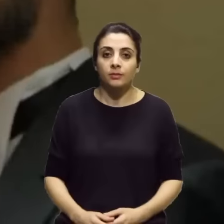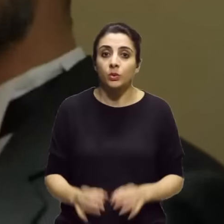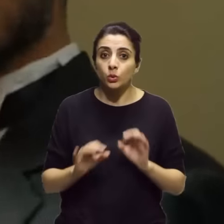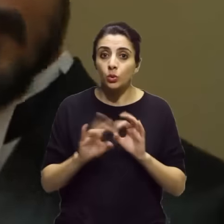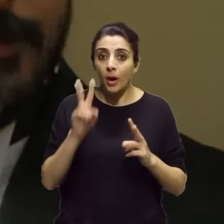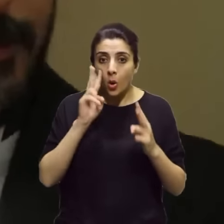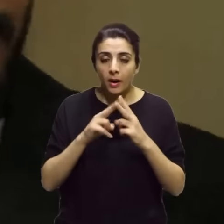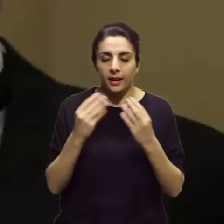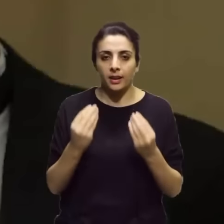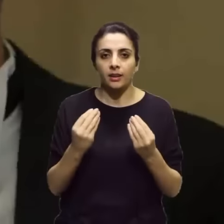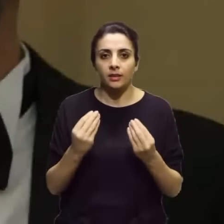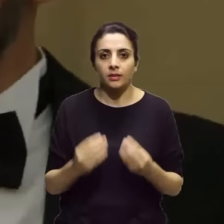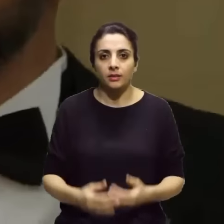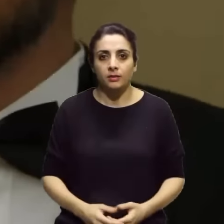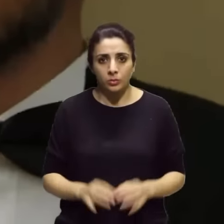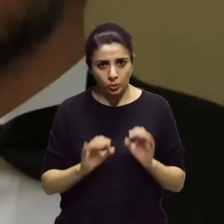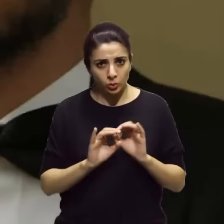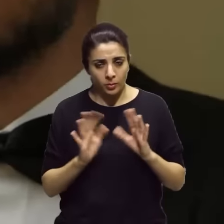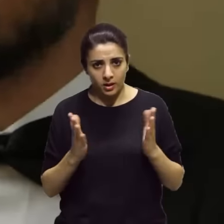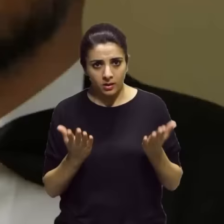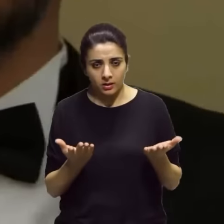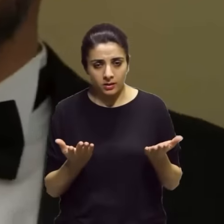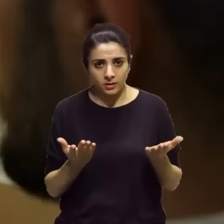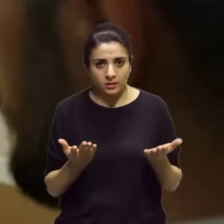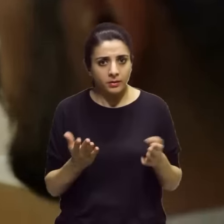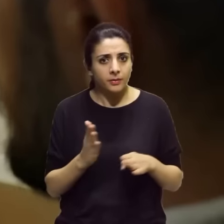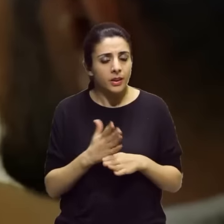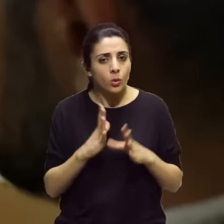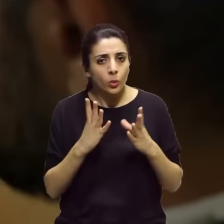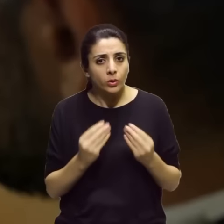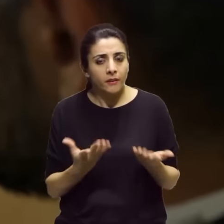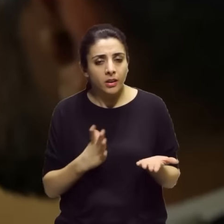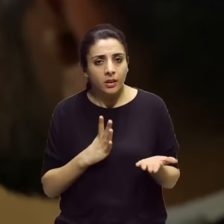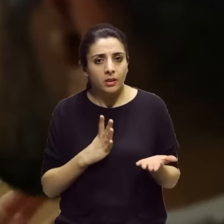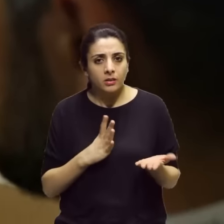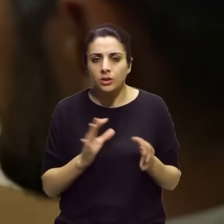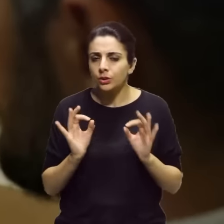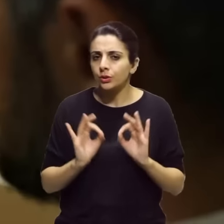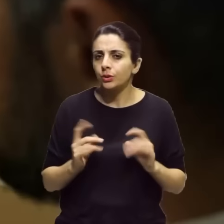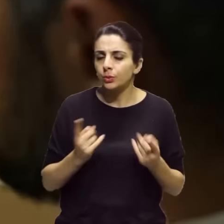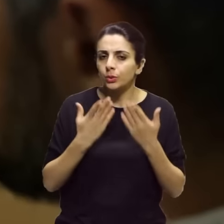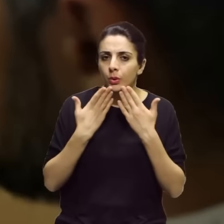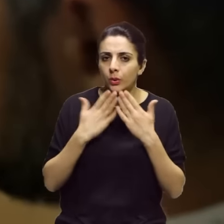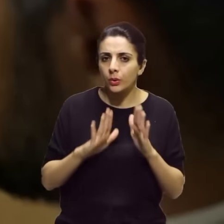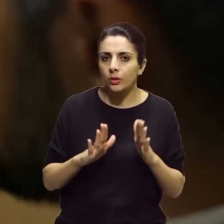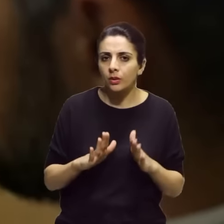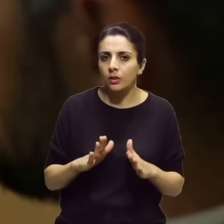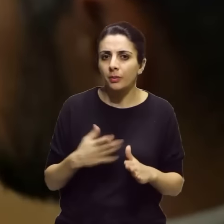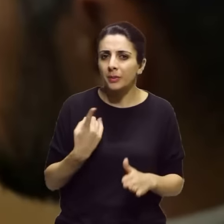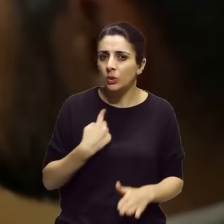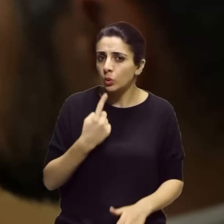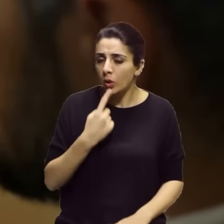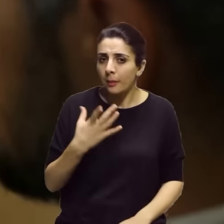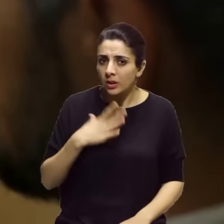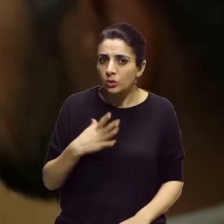Süper oldu seni görmem. Süper mi? Nedir? Ne oldu? Hiç. Bir şey olmadı. Ya ben bir şeyler